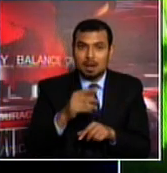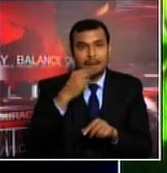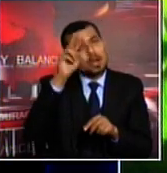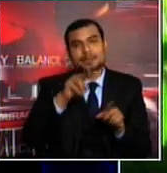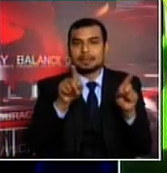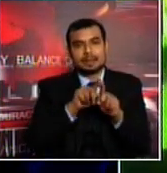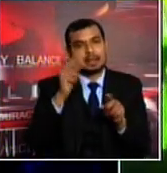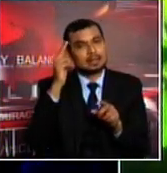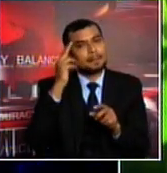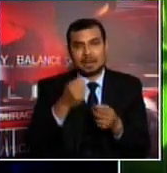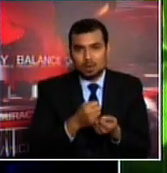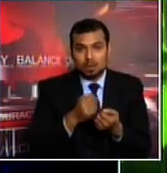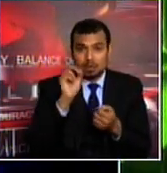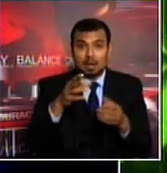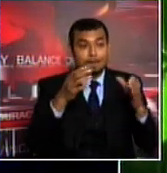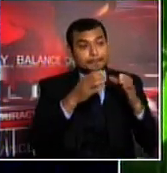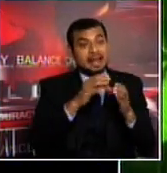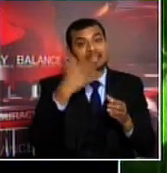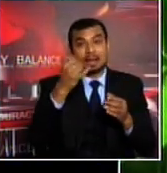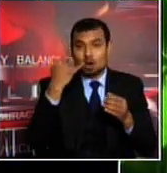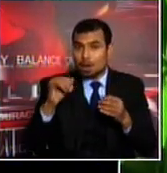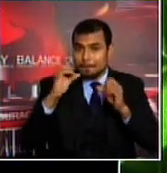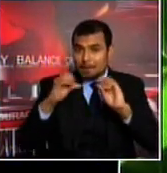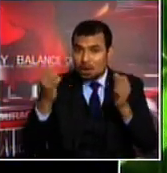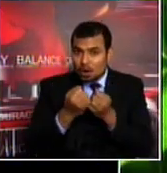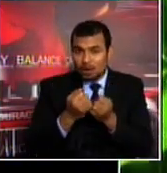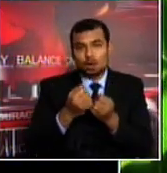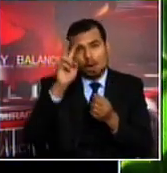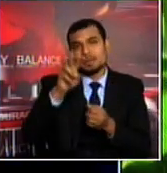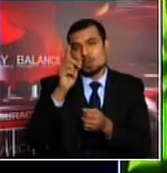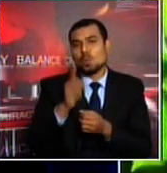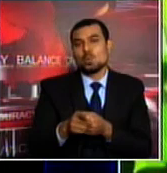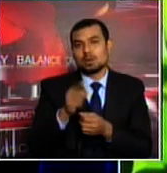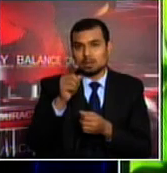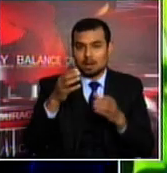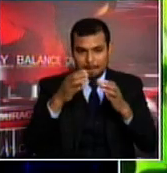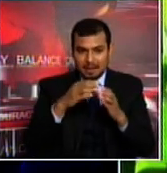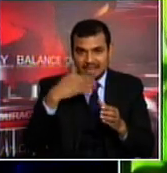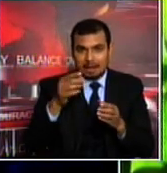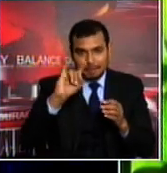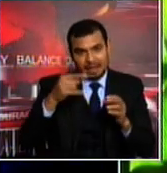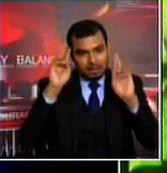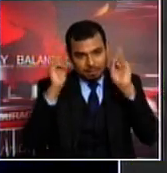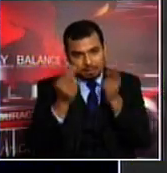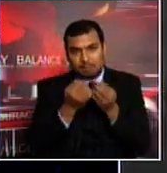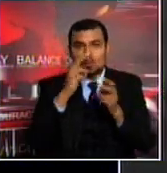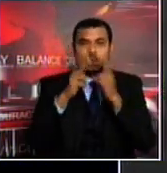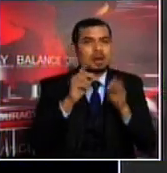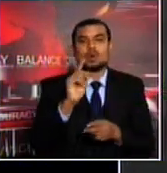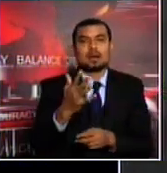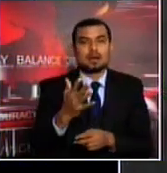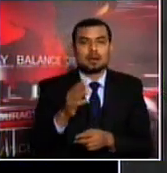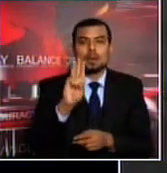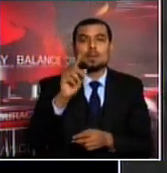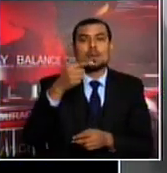आयो। तर चाहिँ फेरि पार्टीलाई त उहाँहरूले दुरुपयोग गरे मात्रै अवस्था हो, पार्टीले चाहिँ त्यसलाई चाहिँ केही प्रोटेक्सन र उसको कुरा होइन। मनोज